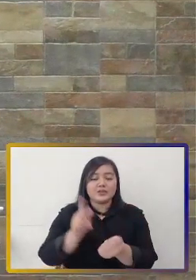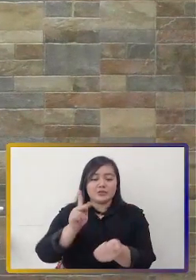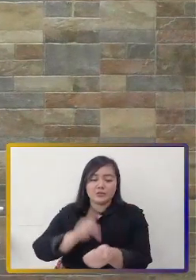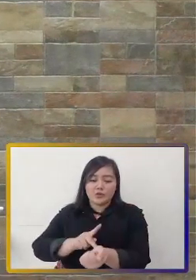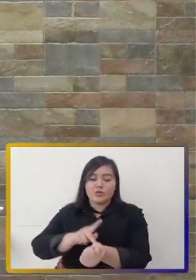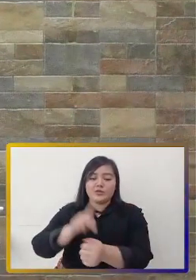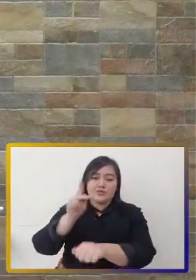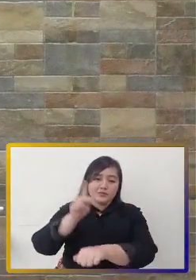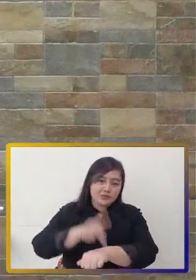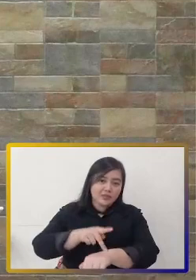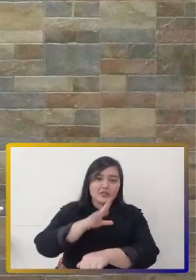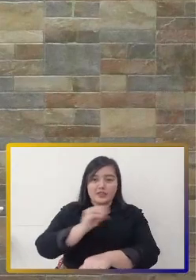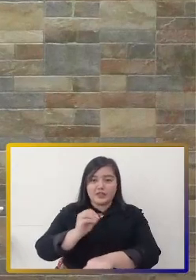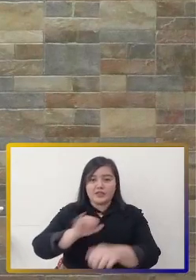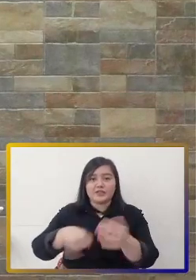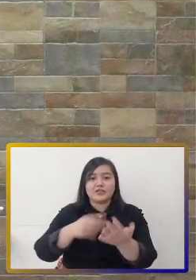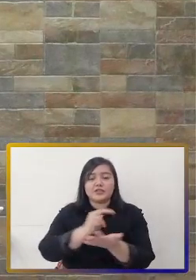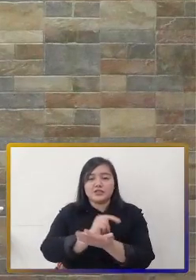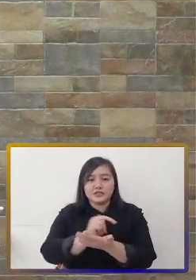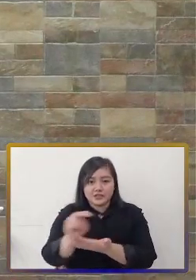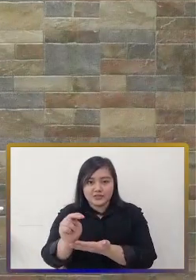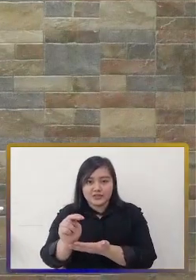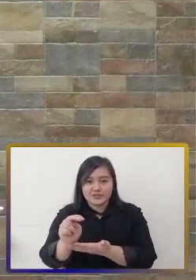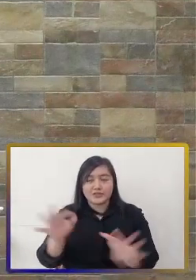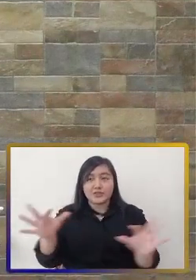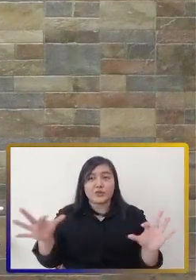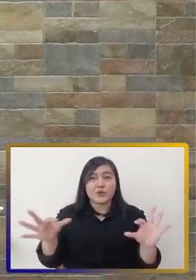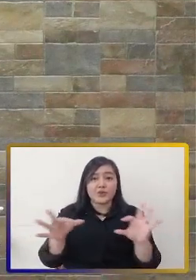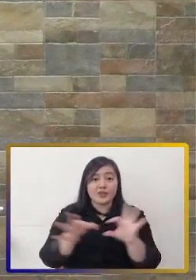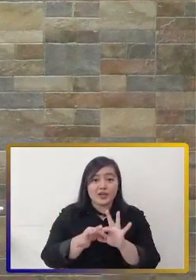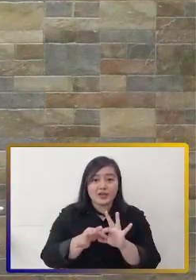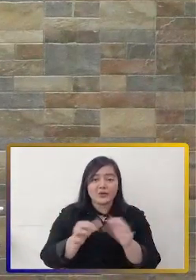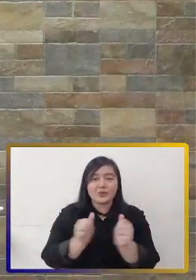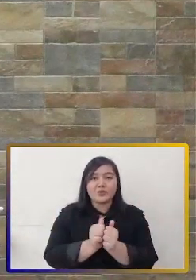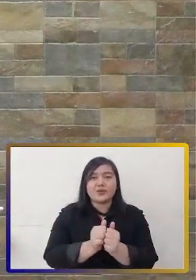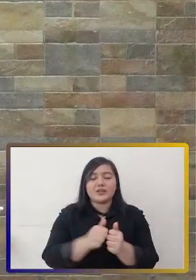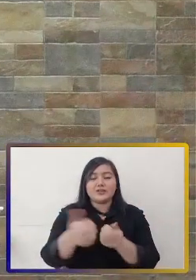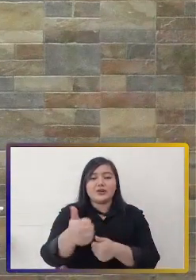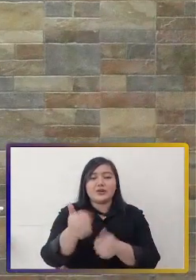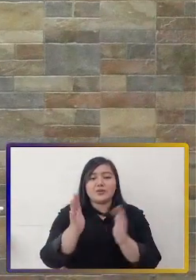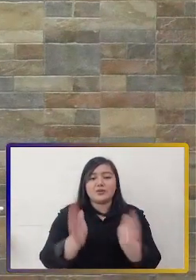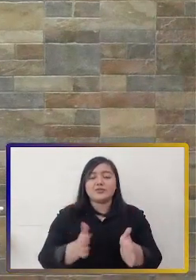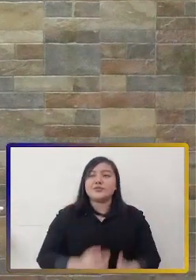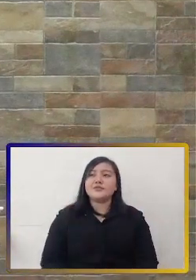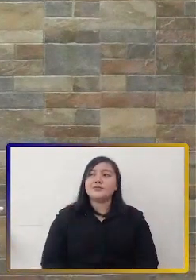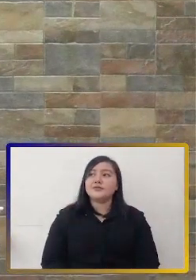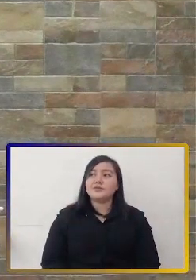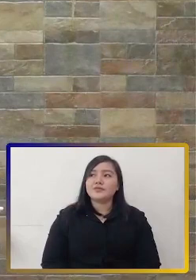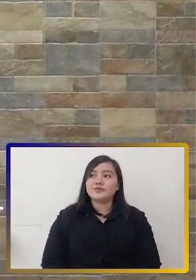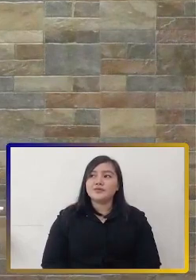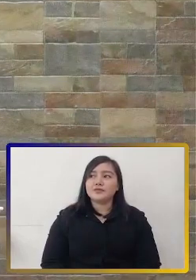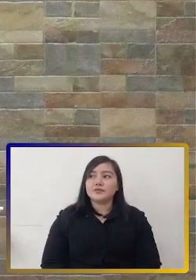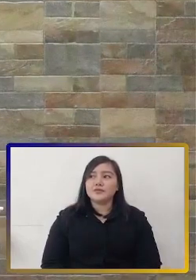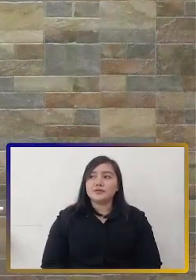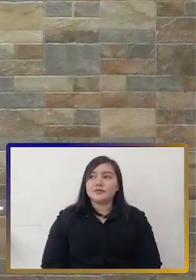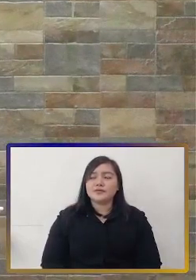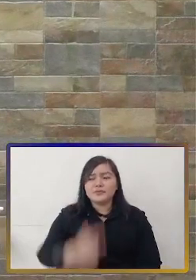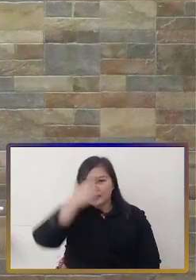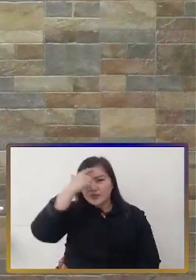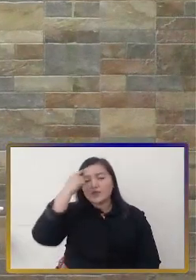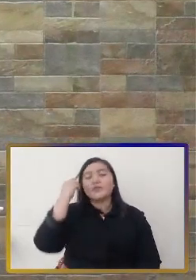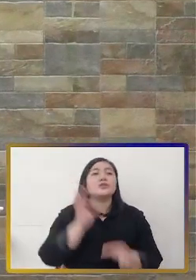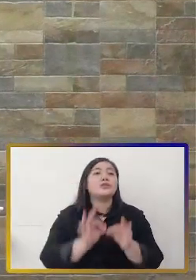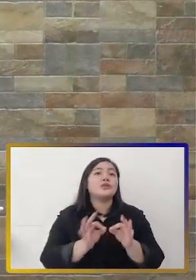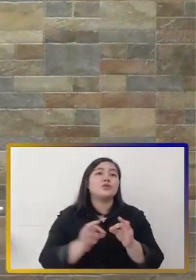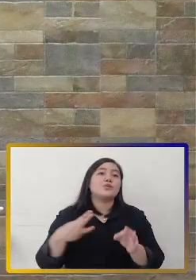Kita niyo po mga kapatid kung gaano sila konektado sa mga apostles. Kasi mga kapatid, ganito po yan. Kung makukonect po natin ang mga tao na